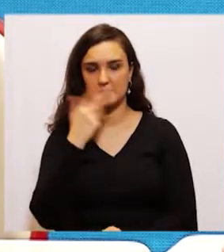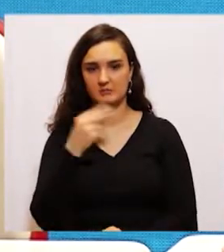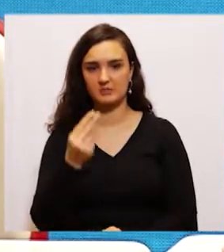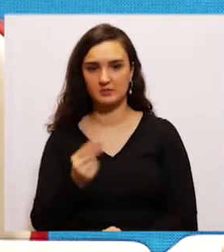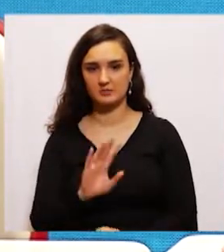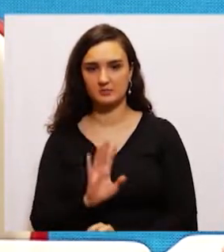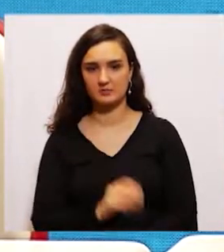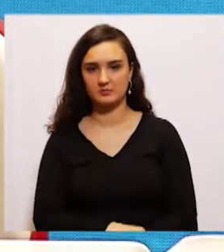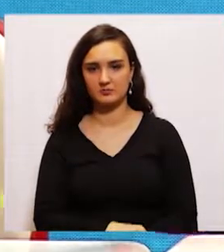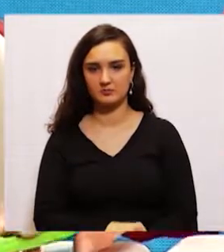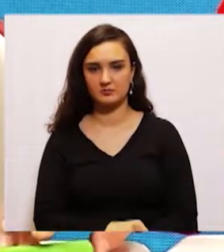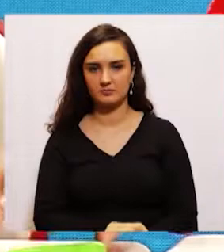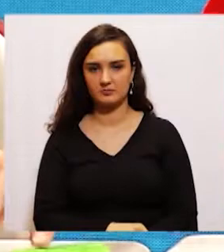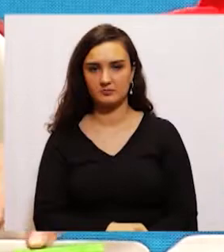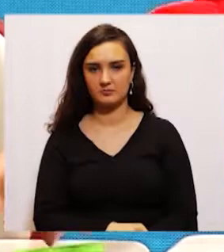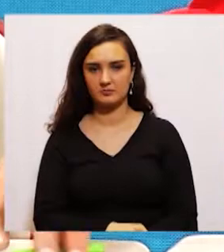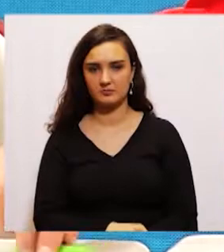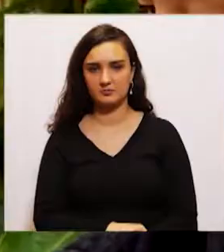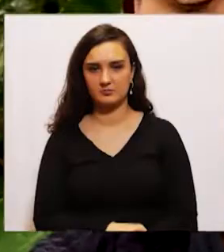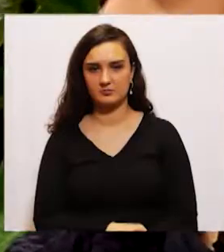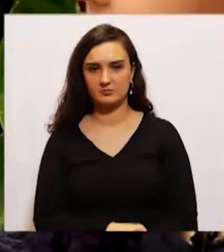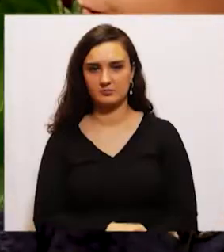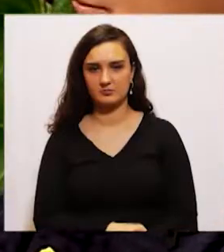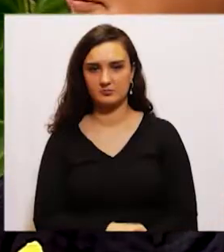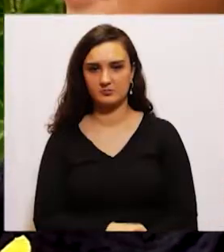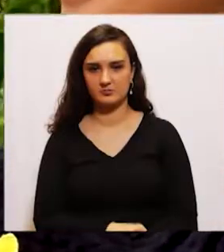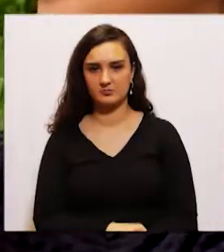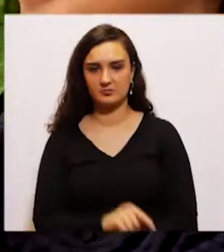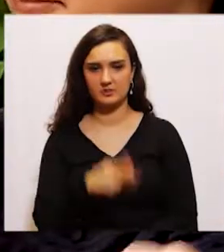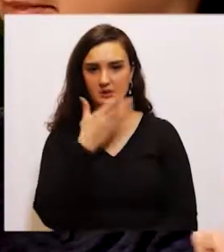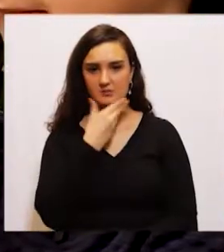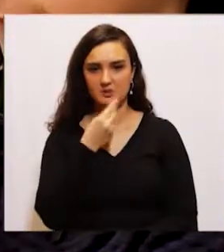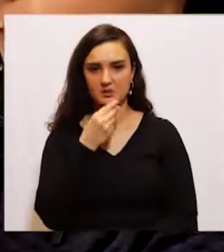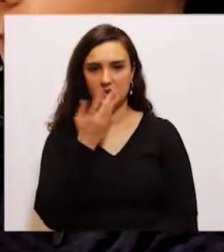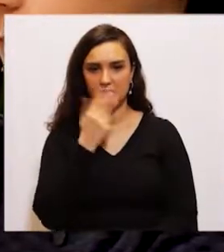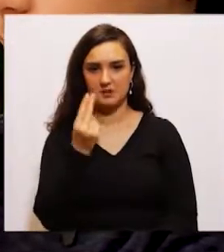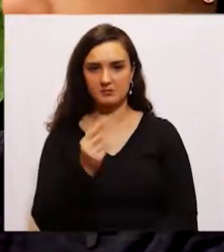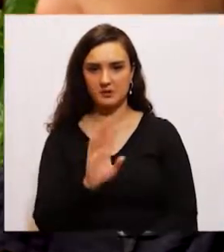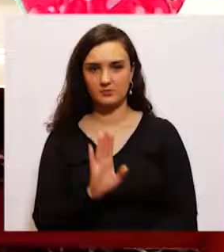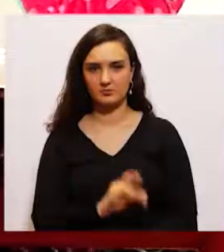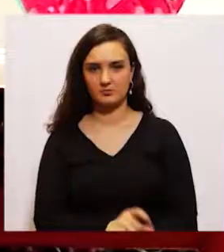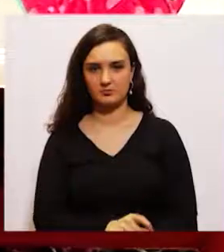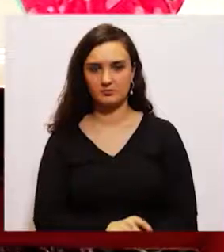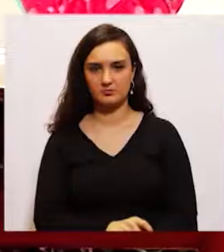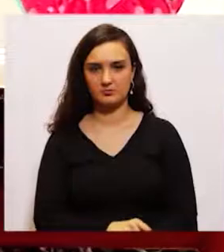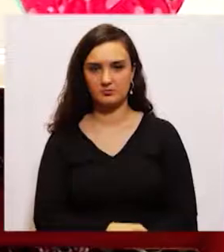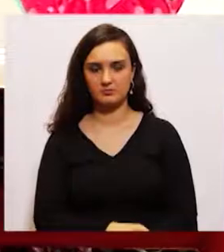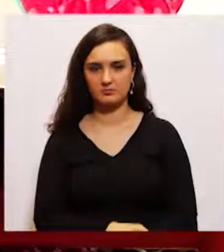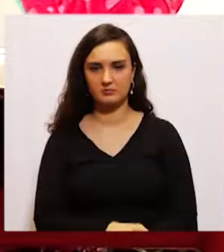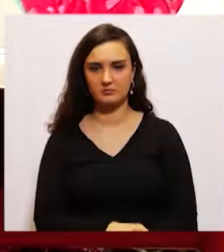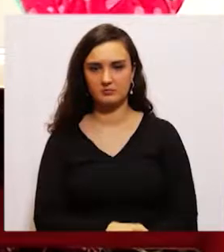გამიფეროდო რატო ეცი მეშინია ესეთი ლამაზია და ესე მომწოს რომ რაღაც არა არ